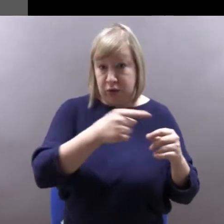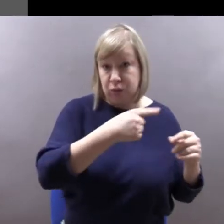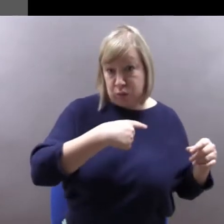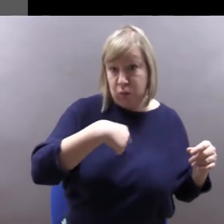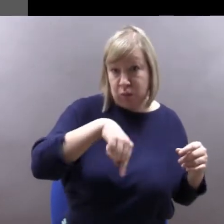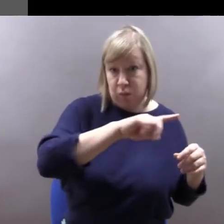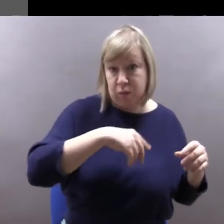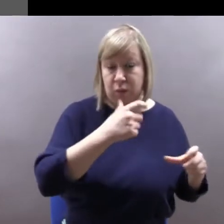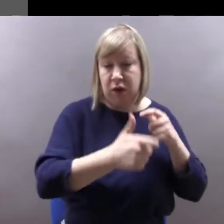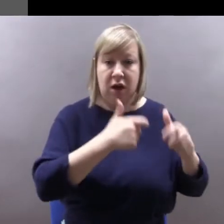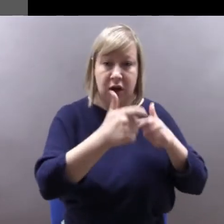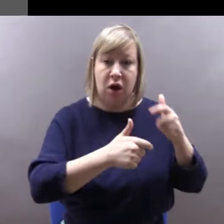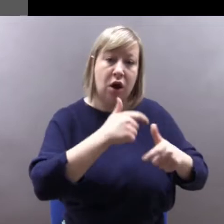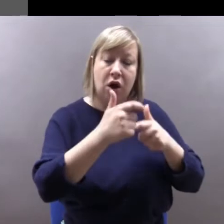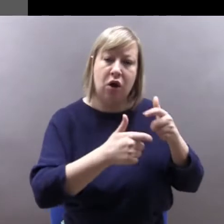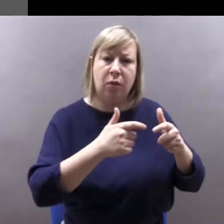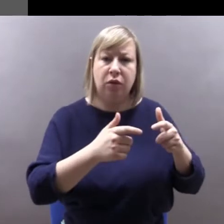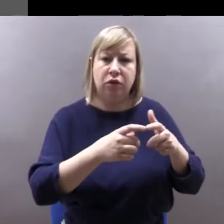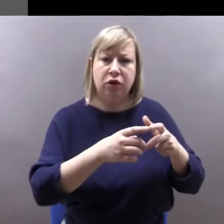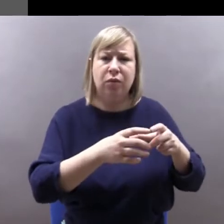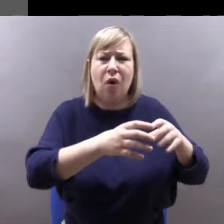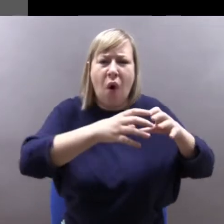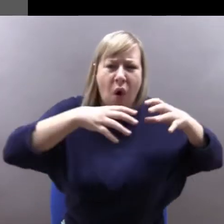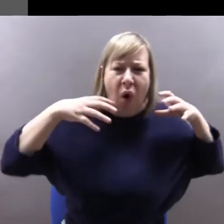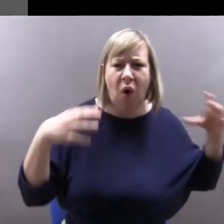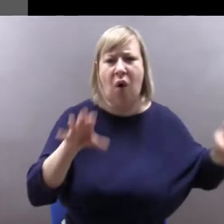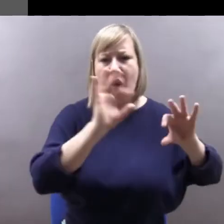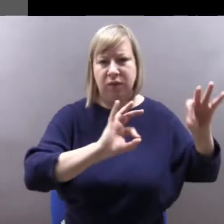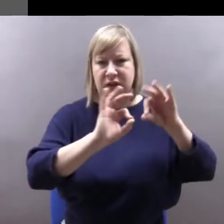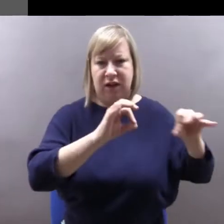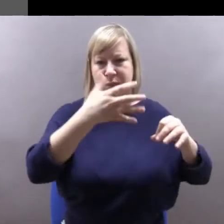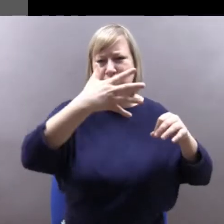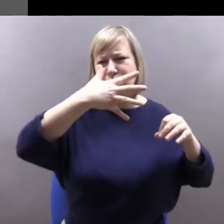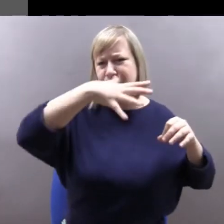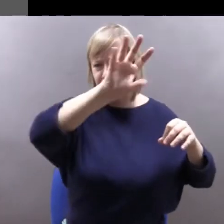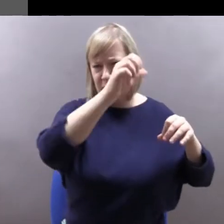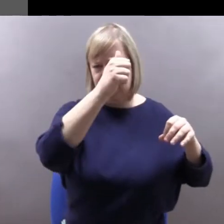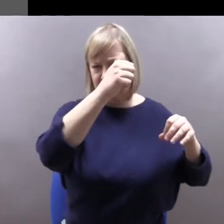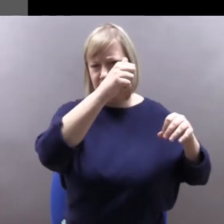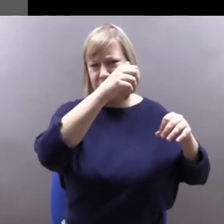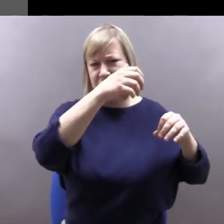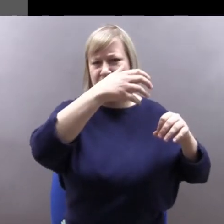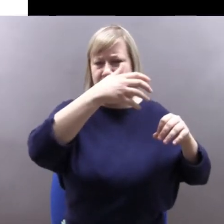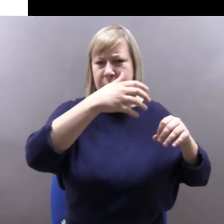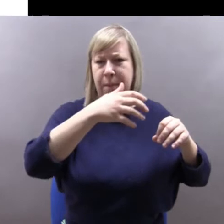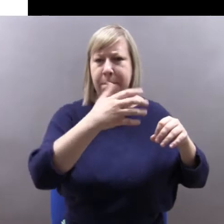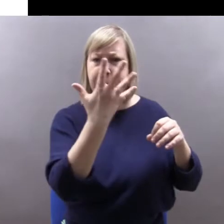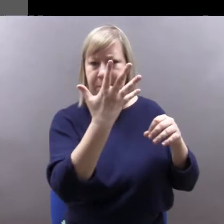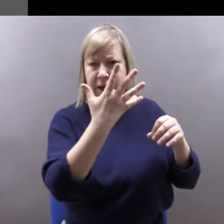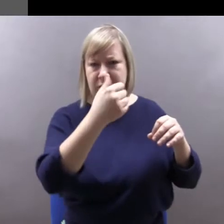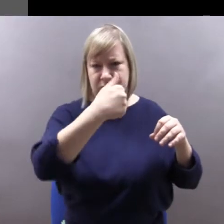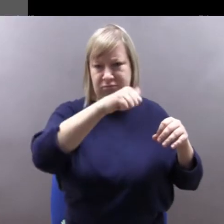dodałam tutaj na tym slajdzie w prawym górnym rogu zdjęcie Joanny Dudalewicz. Joanna